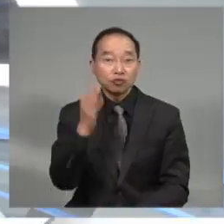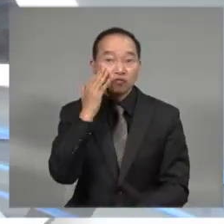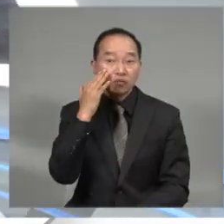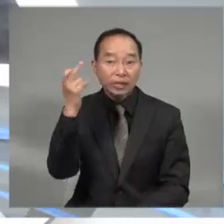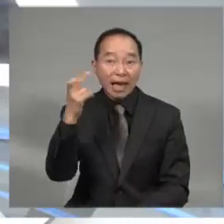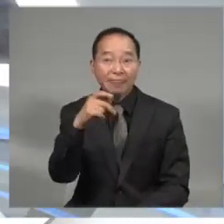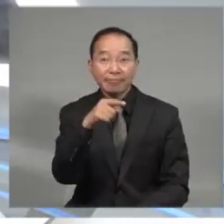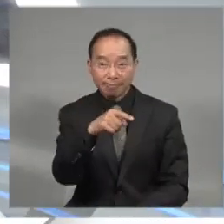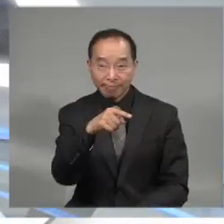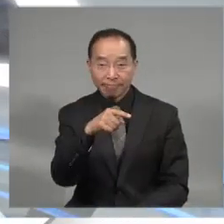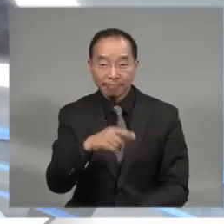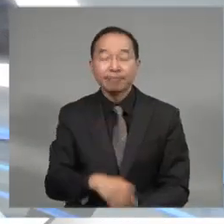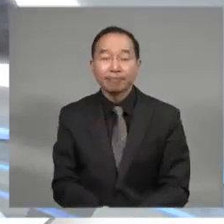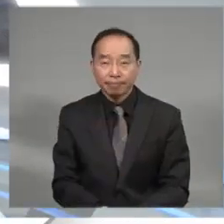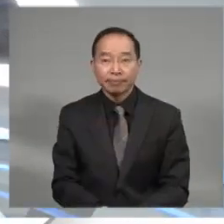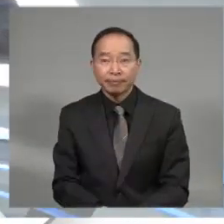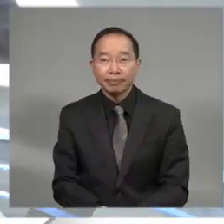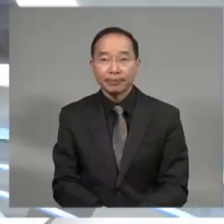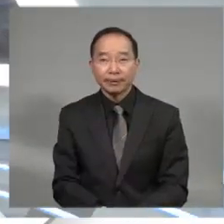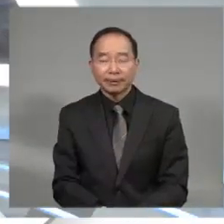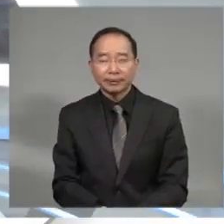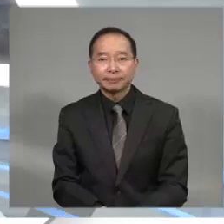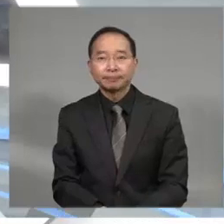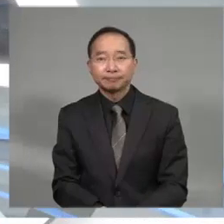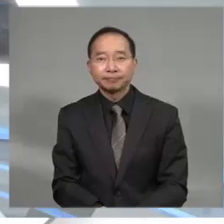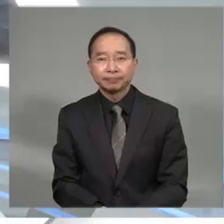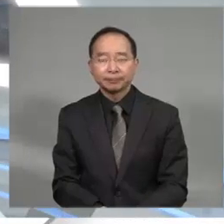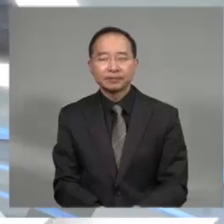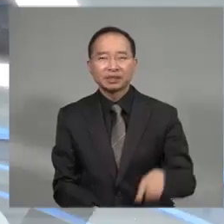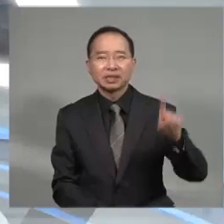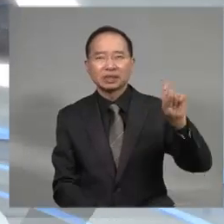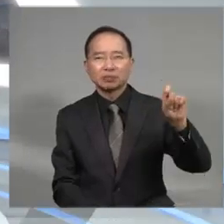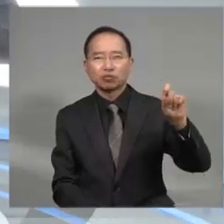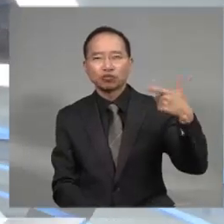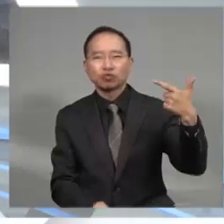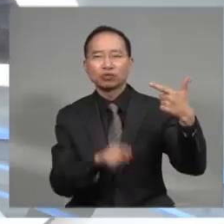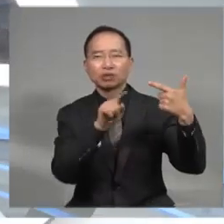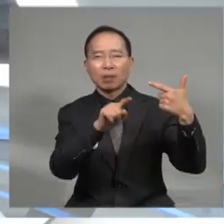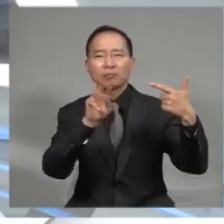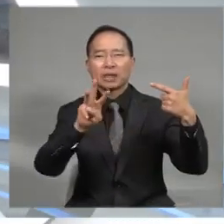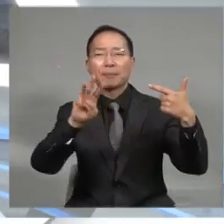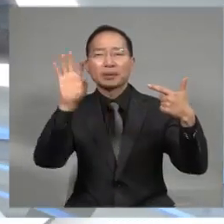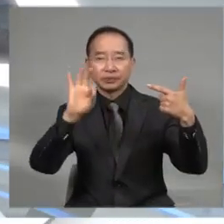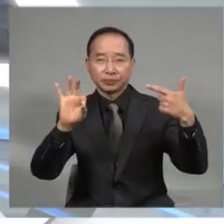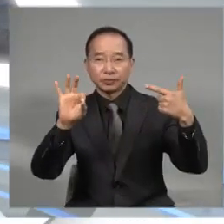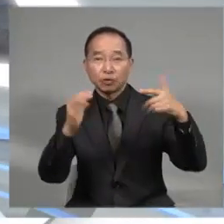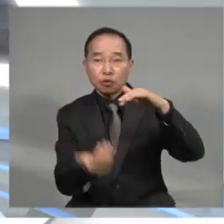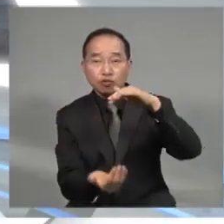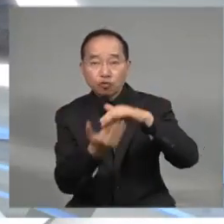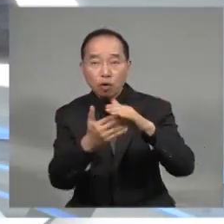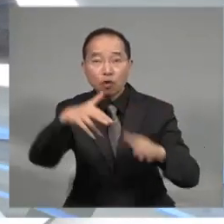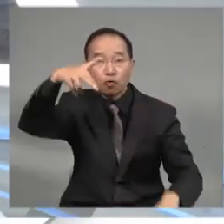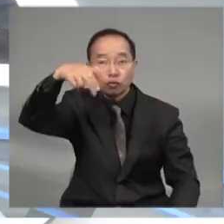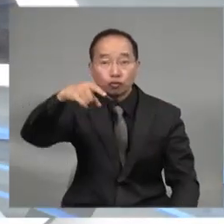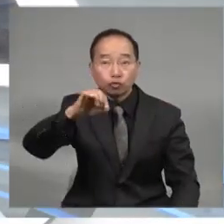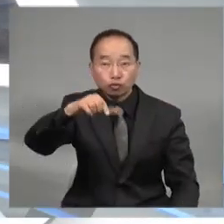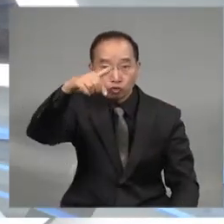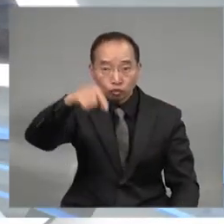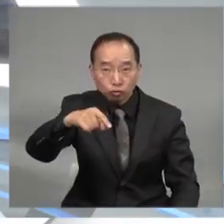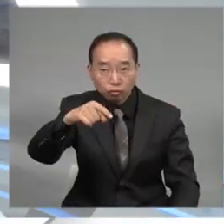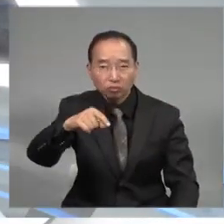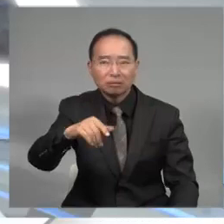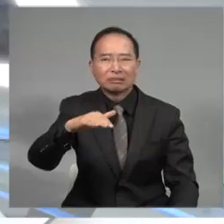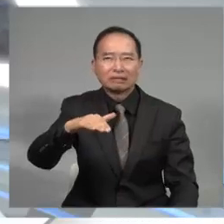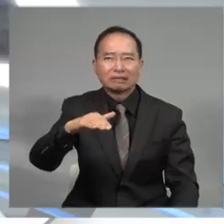울산광역시로 넘어가 볼게요. 사전투표율 1일차 16.3% 나왔고요. 최고는 중구지역, 그리고 최저는